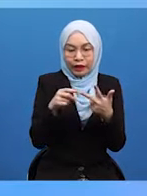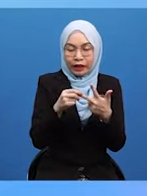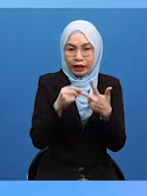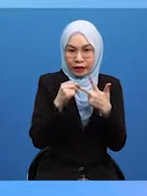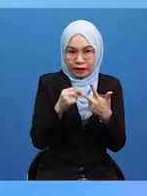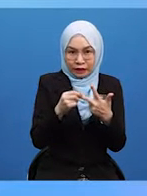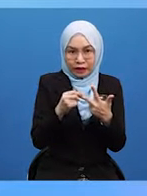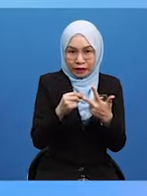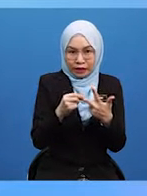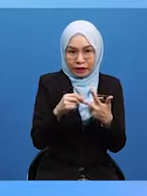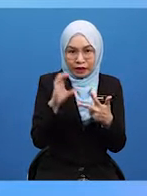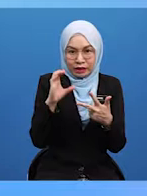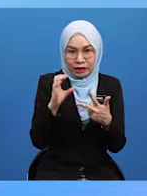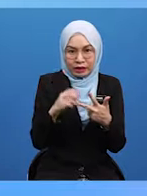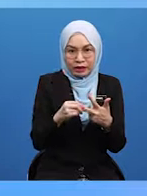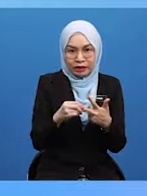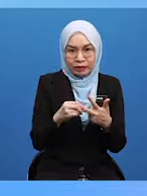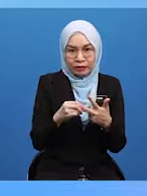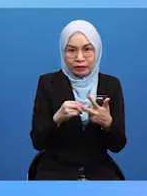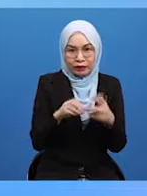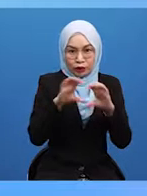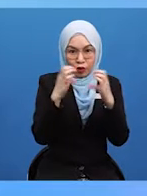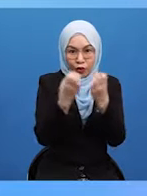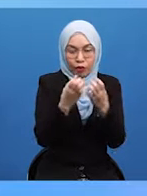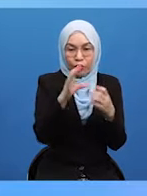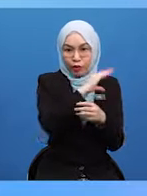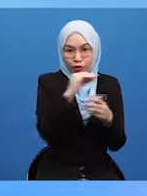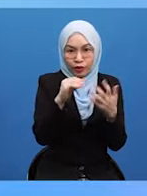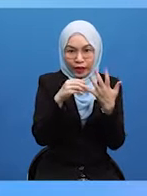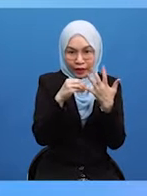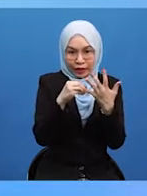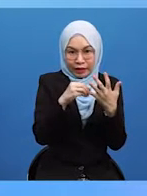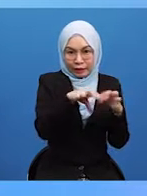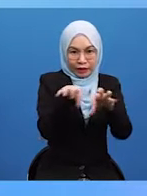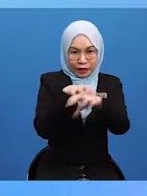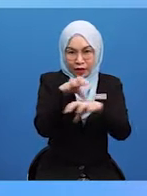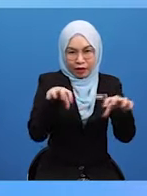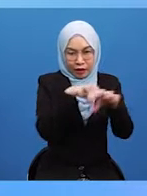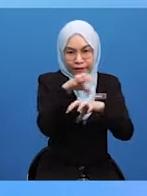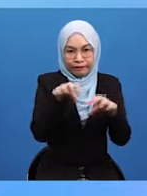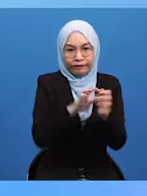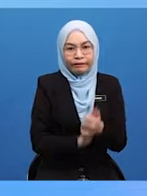pertempatan berkelompok. Dan D. Pola pertempatan berselerak.